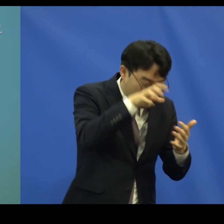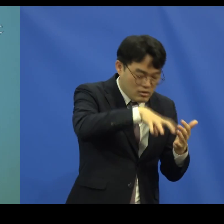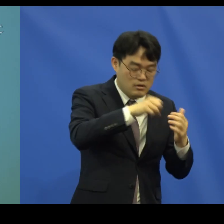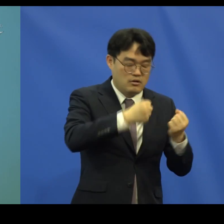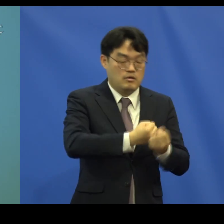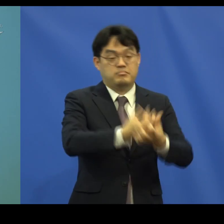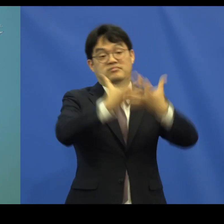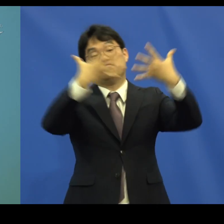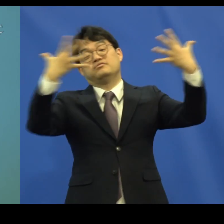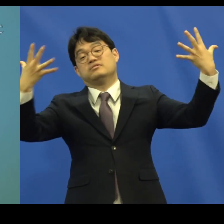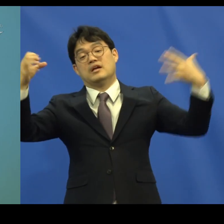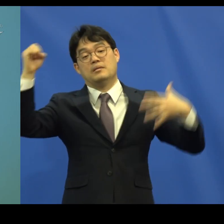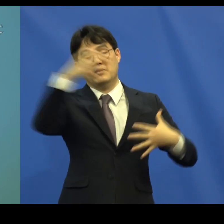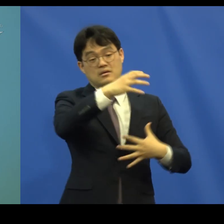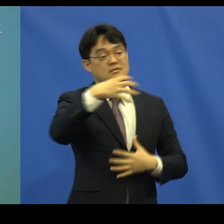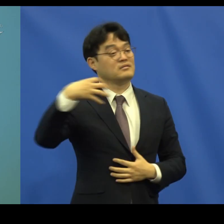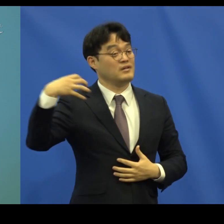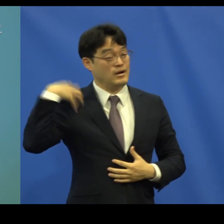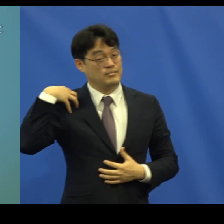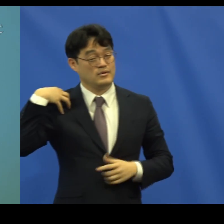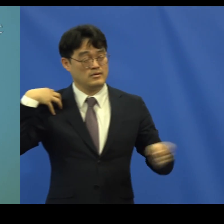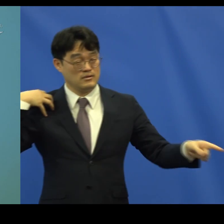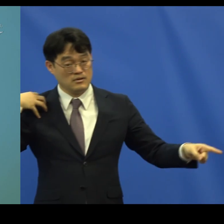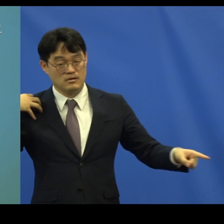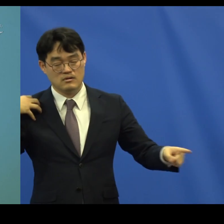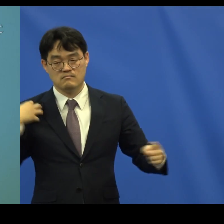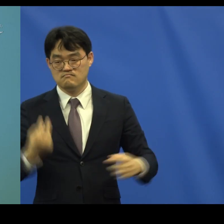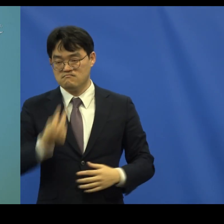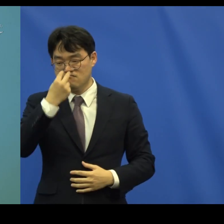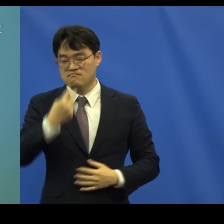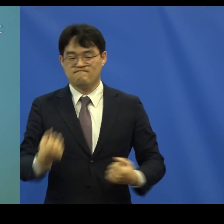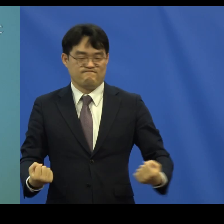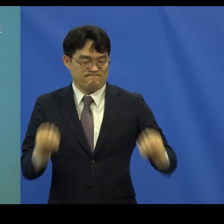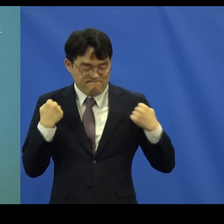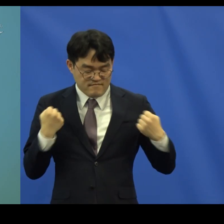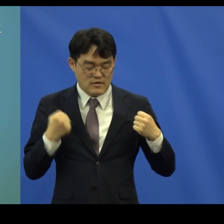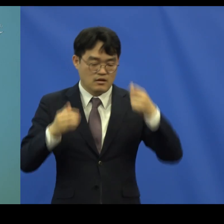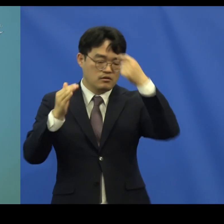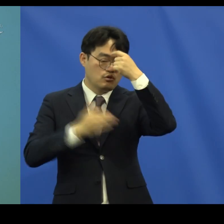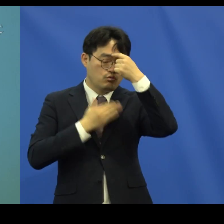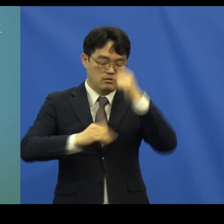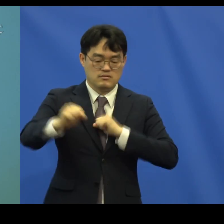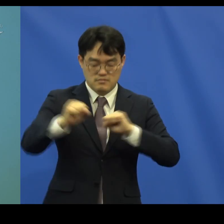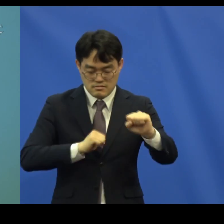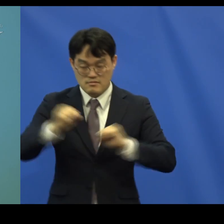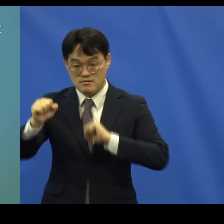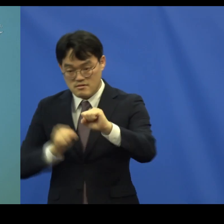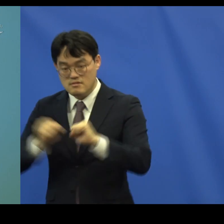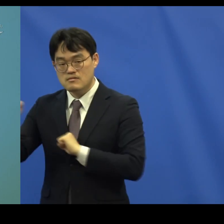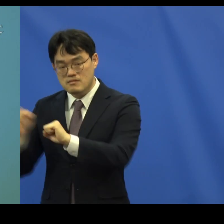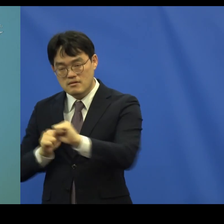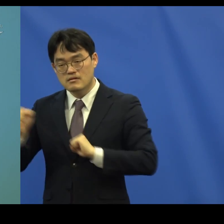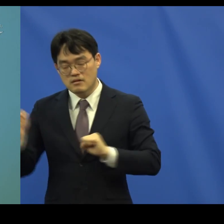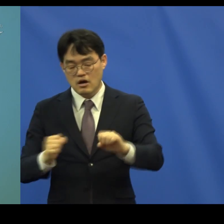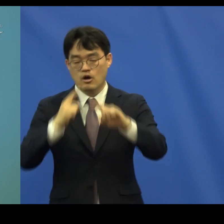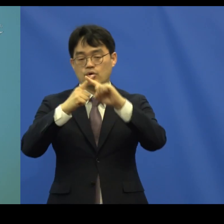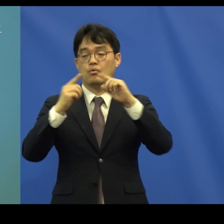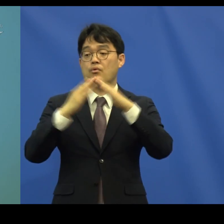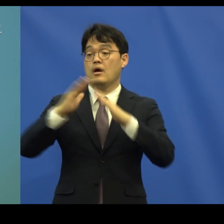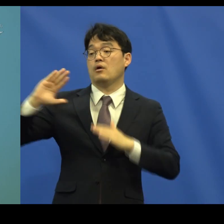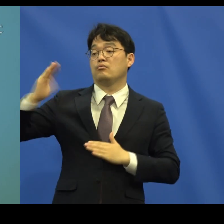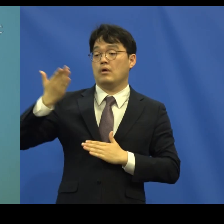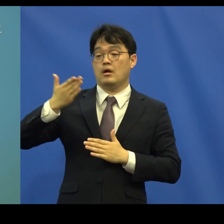그래서 건강한 그리고 살아있는 공동체로서 역사 속의 사명을 다하는 그 교회가 되도록 우리가